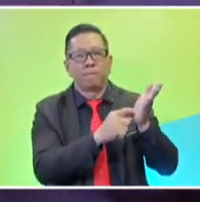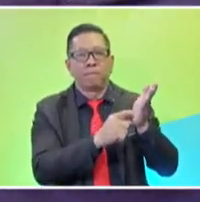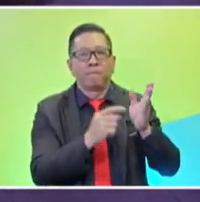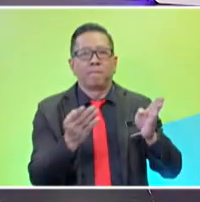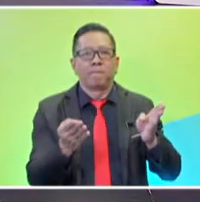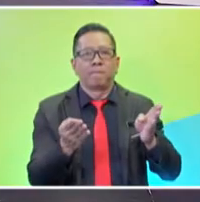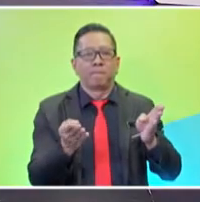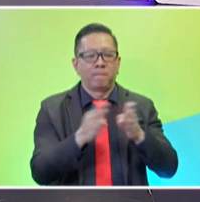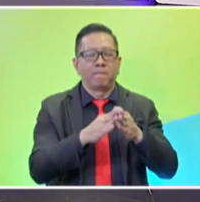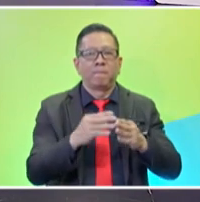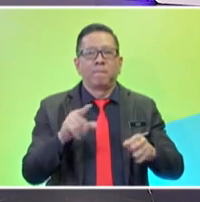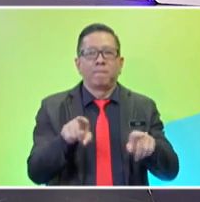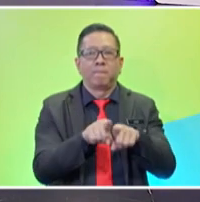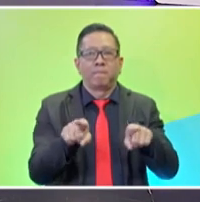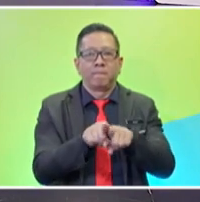Oke polisi